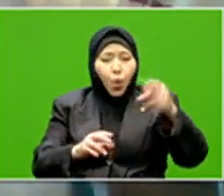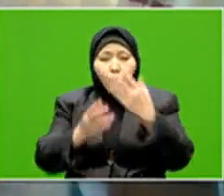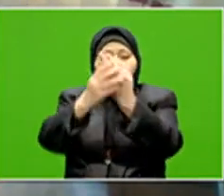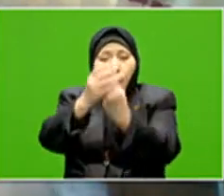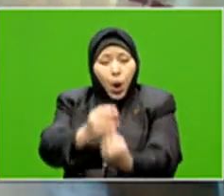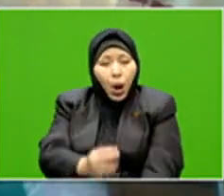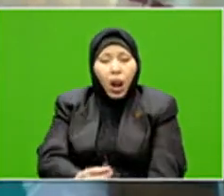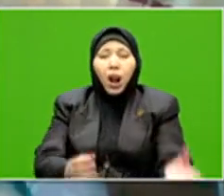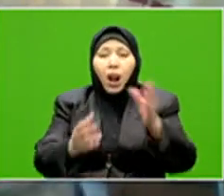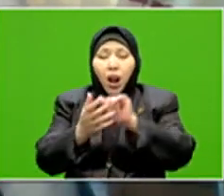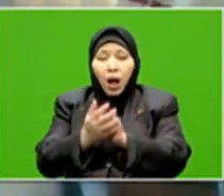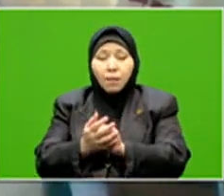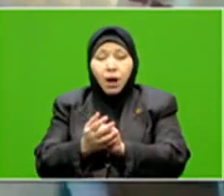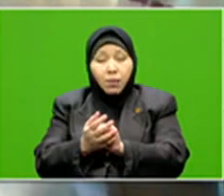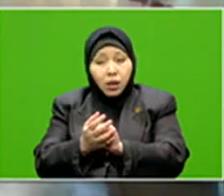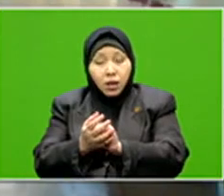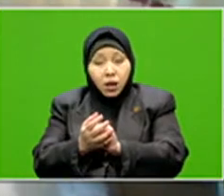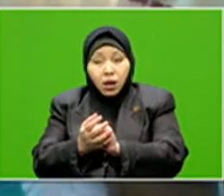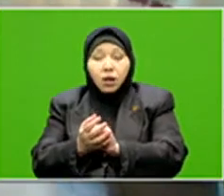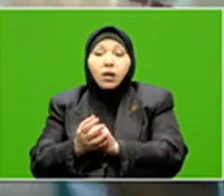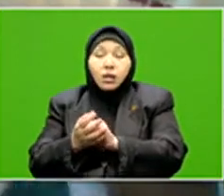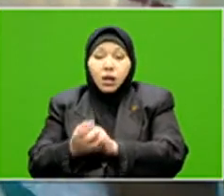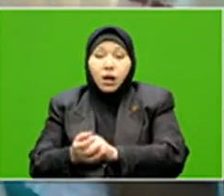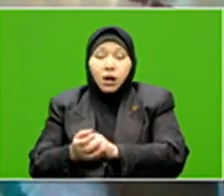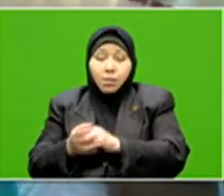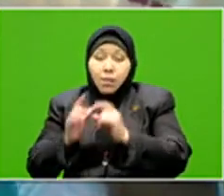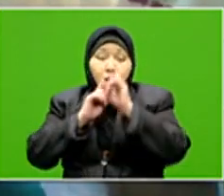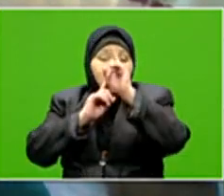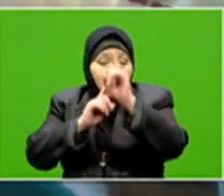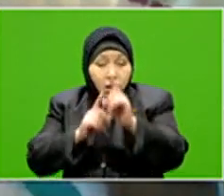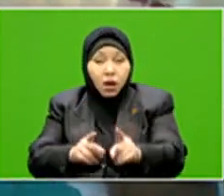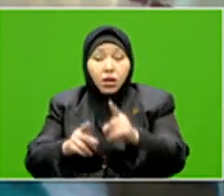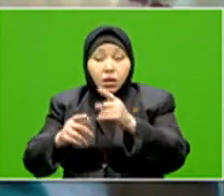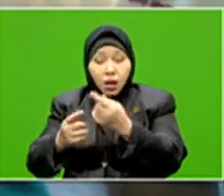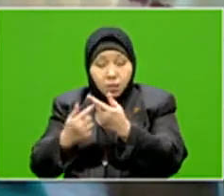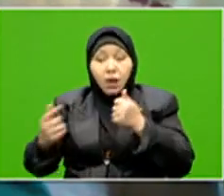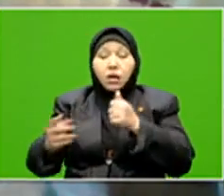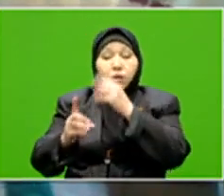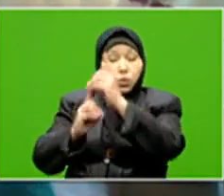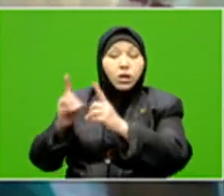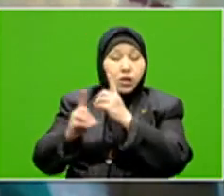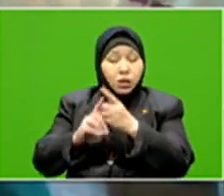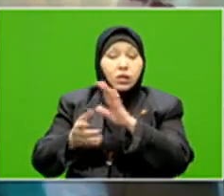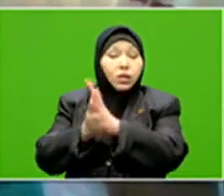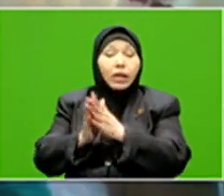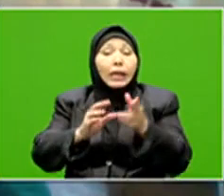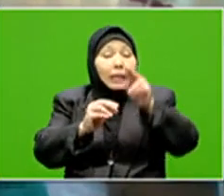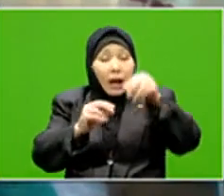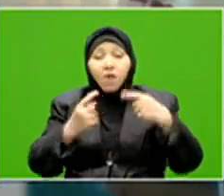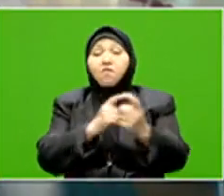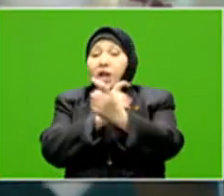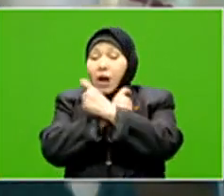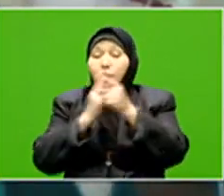cerita Nabi Hud dimusnahkan oleh Allah, kaum Nabi Saleh dimusnahkan oleh Allah di dunia. Tetapi cerita Fir'aun ini ditambah